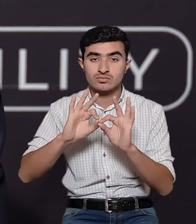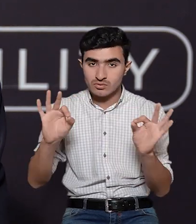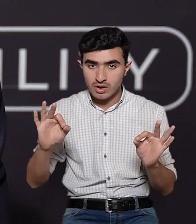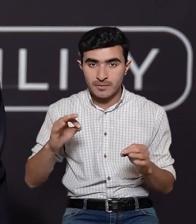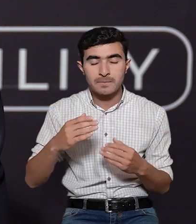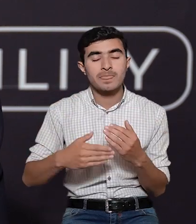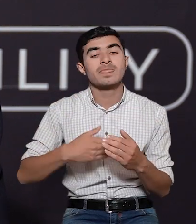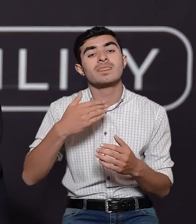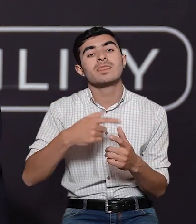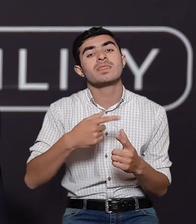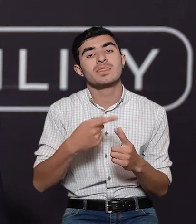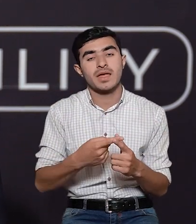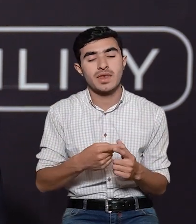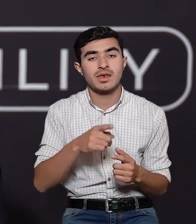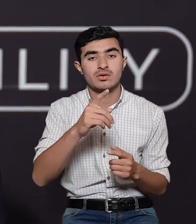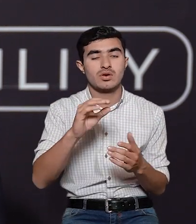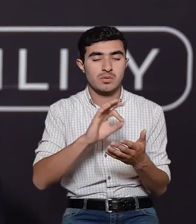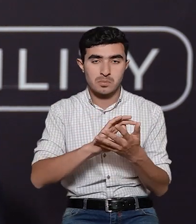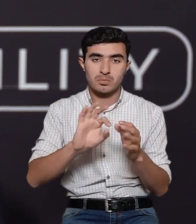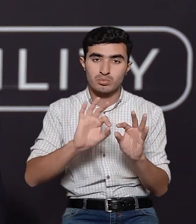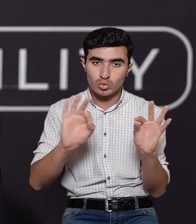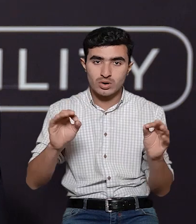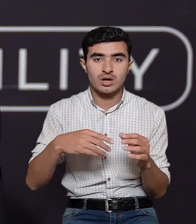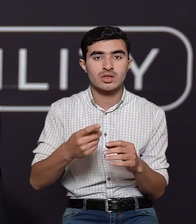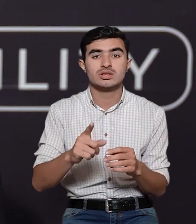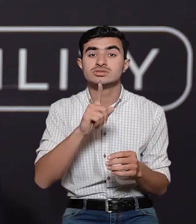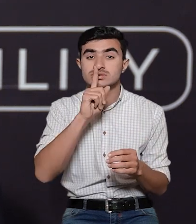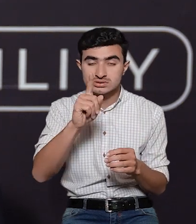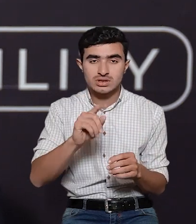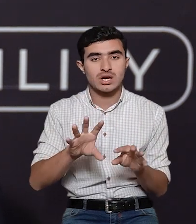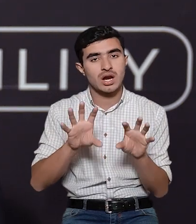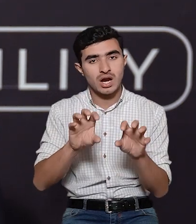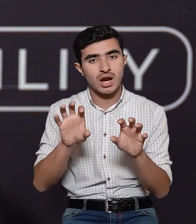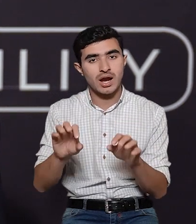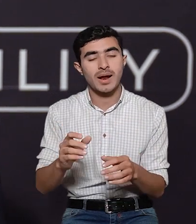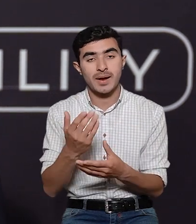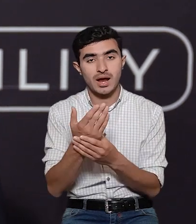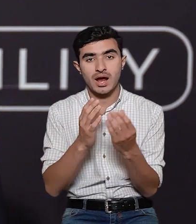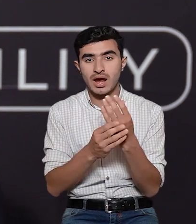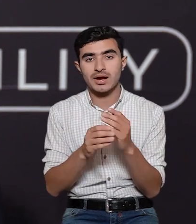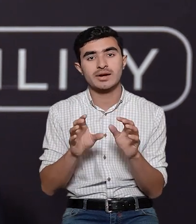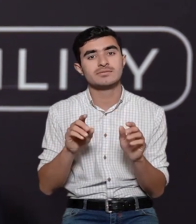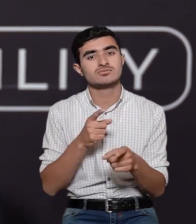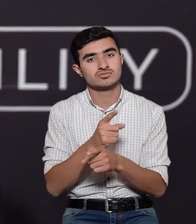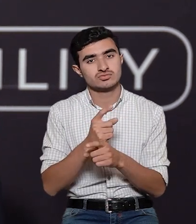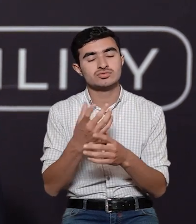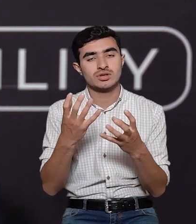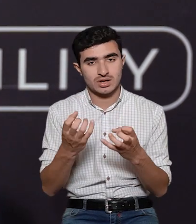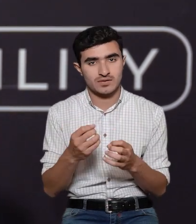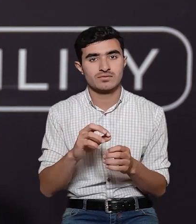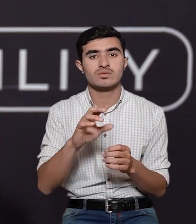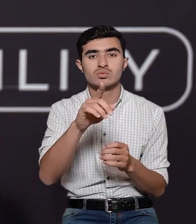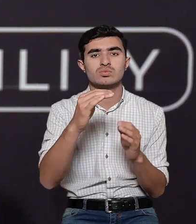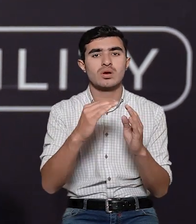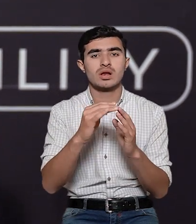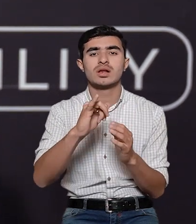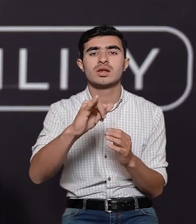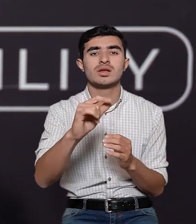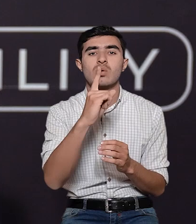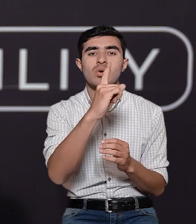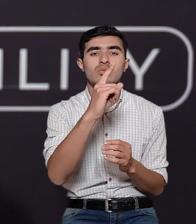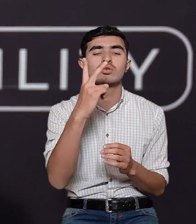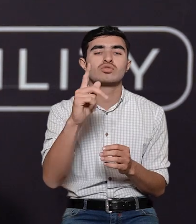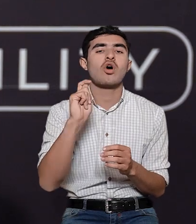اس کے بعد ہینڈز آن ٹریننگ کے لیے کسی بھی ریسکیو اسٹیشن کو اپنے علاقے میں آپ جا سکتے ہیں اور وہاں پہ ہینڈز آن ٹریننگ حاصل کر سکتے ہیں. اس کے ساتھ